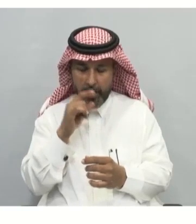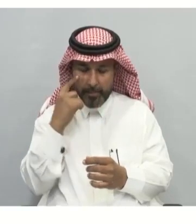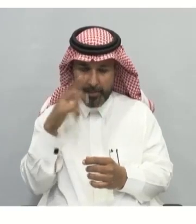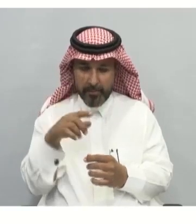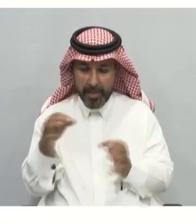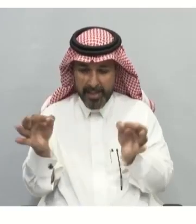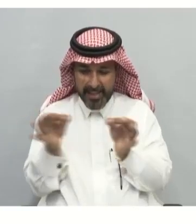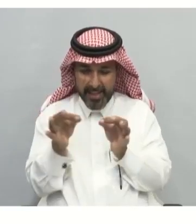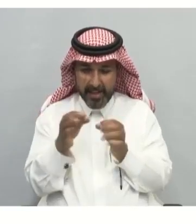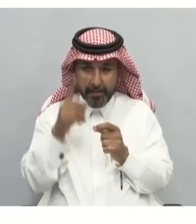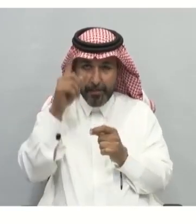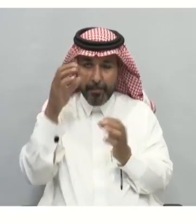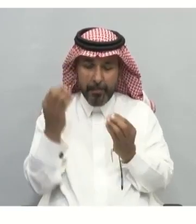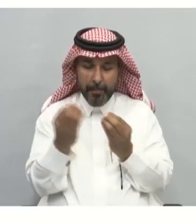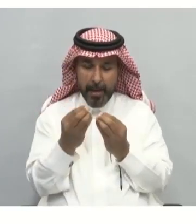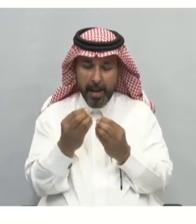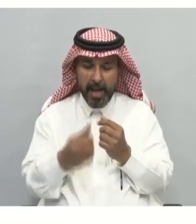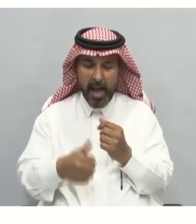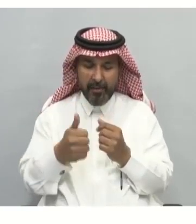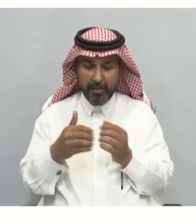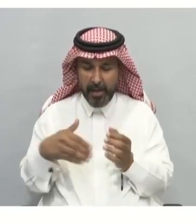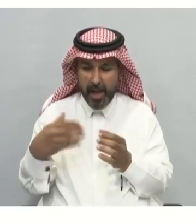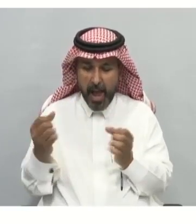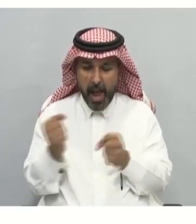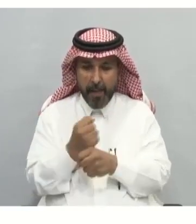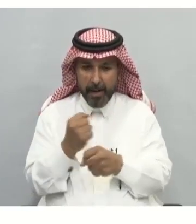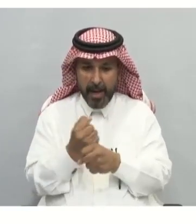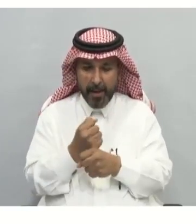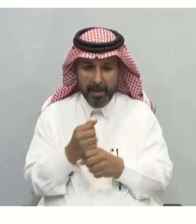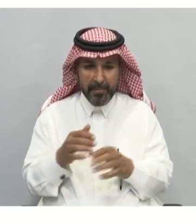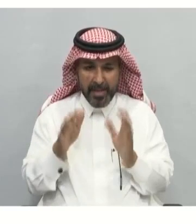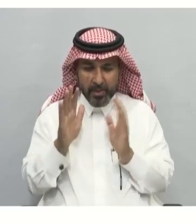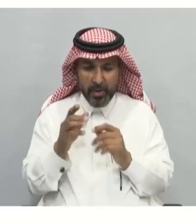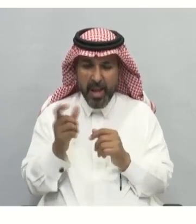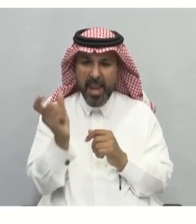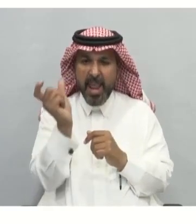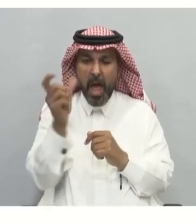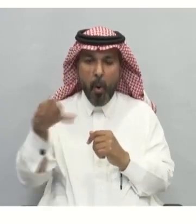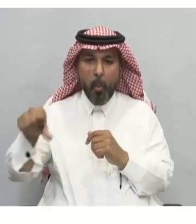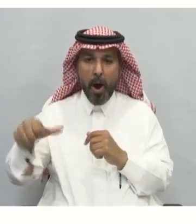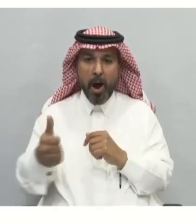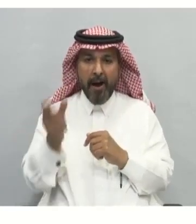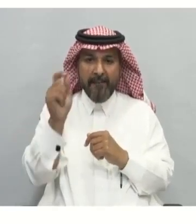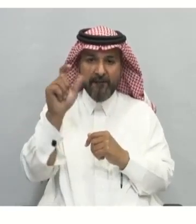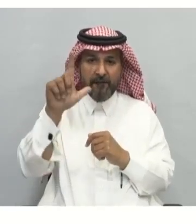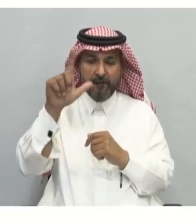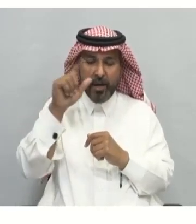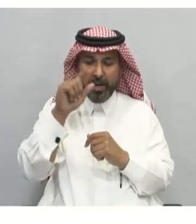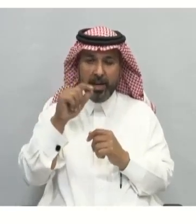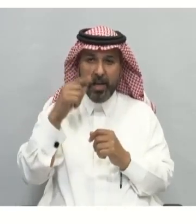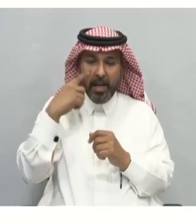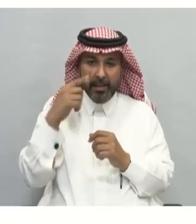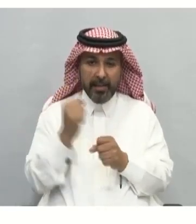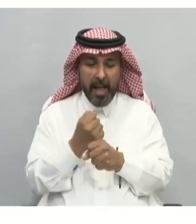افترضت عليه وما يزال عبدي يتقرب الي بالنوافل حتى احب الحديث ظاهر